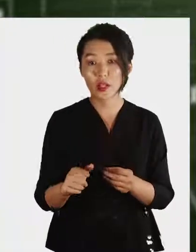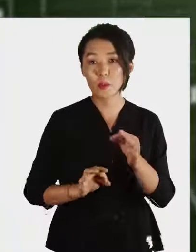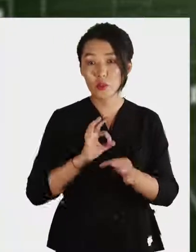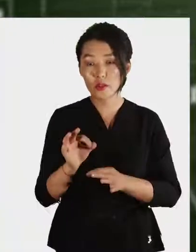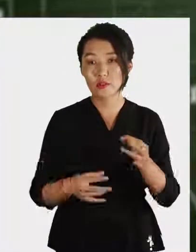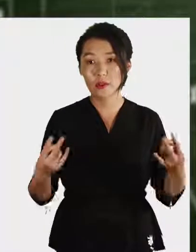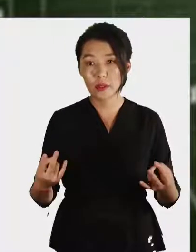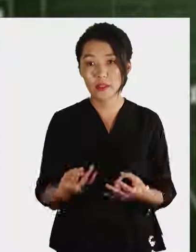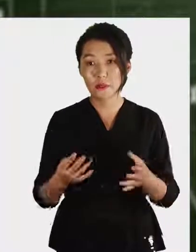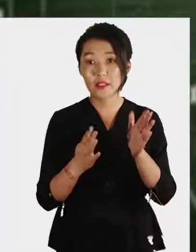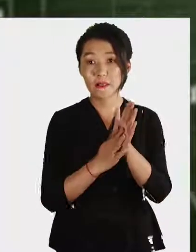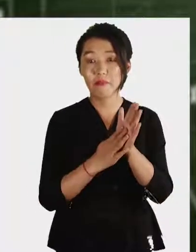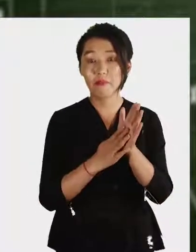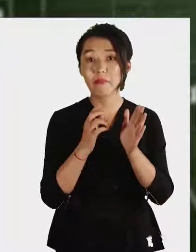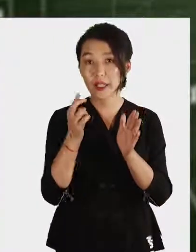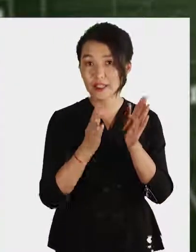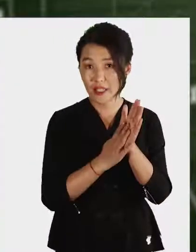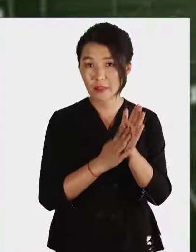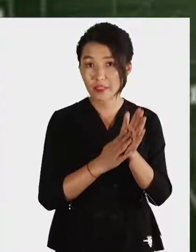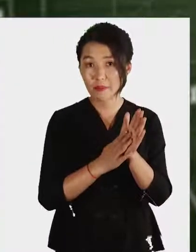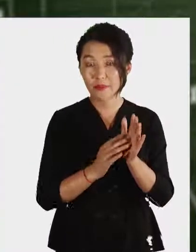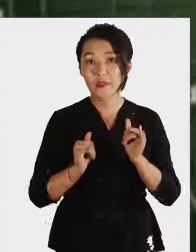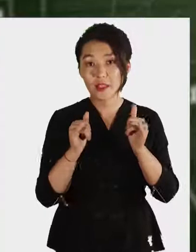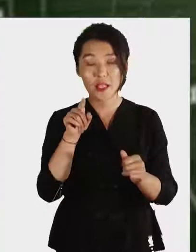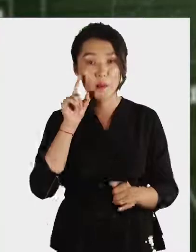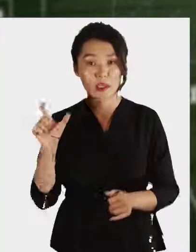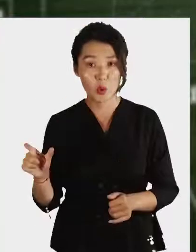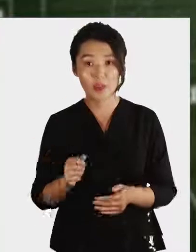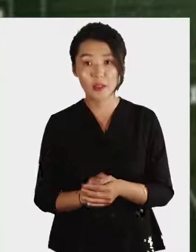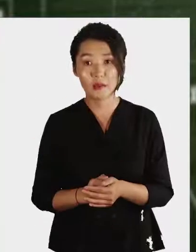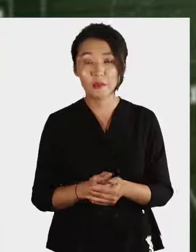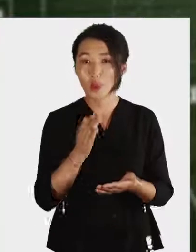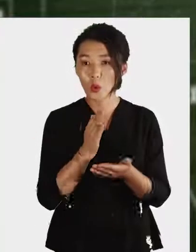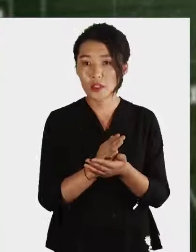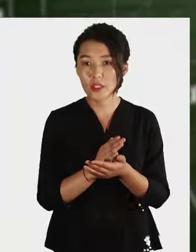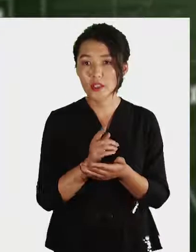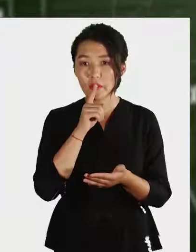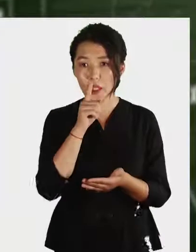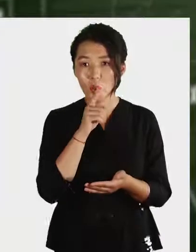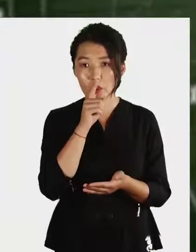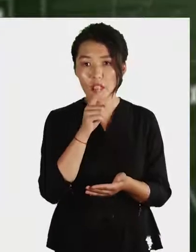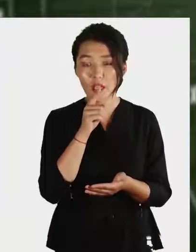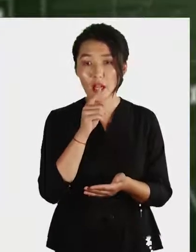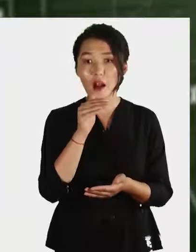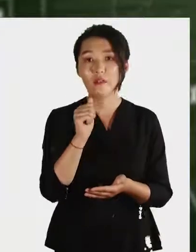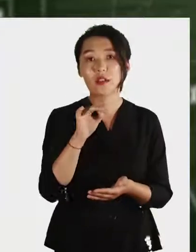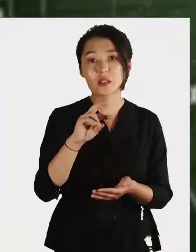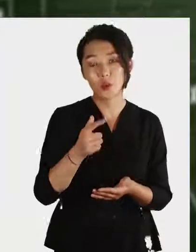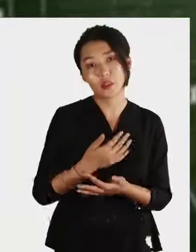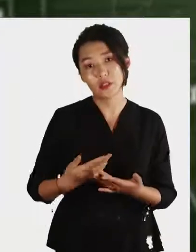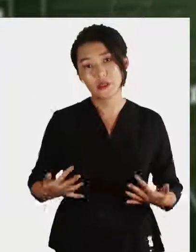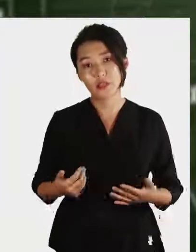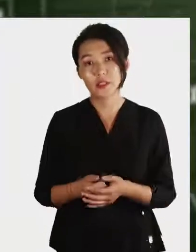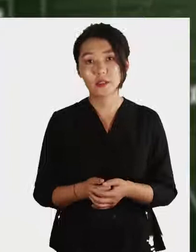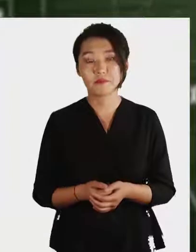килограмм. Суточная потребность В9 для подростка. Находится В9 в зеленом горошке, в